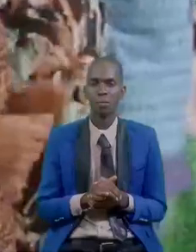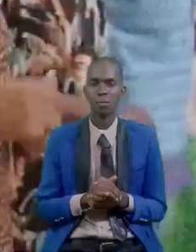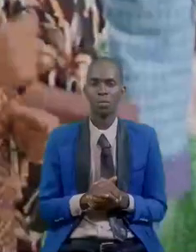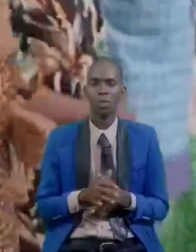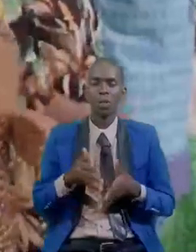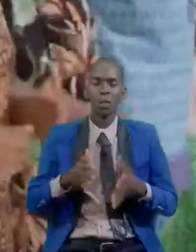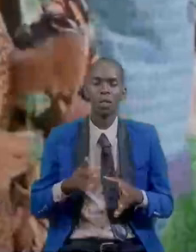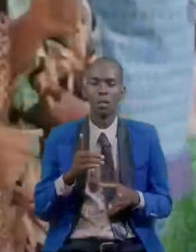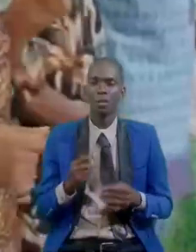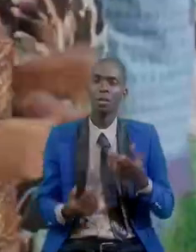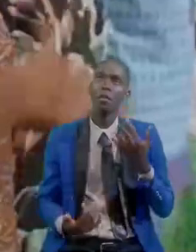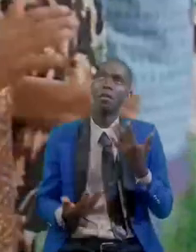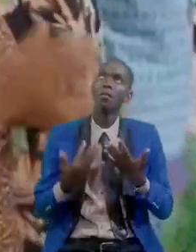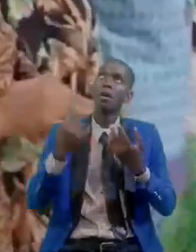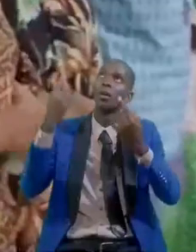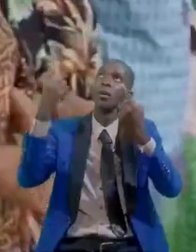Que le feu tombe